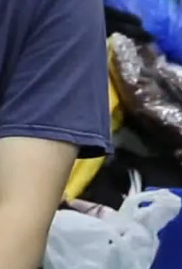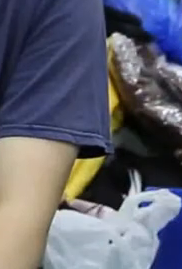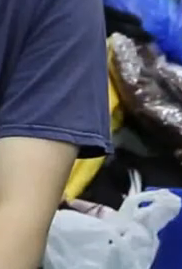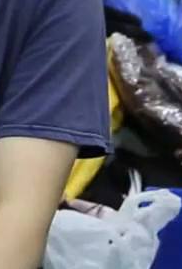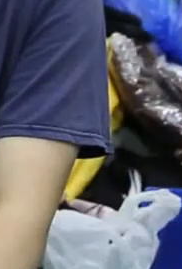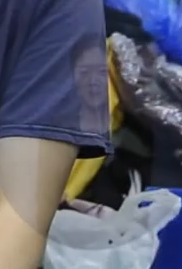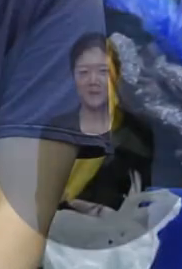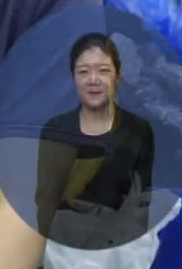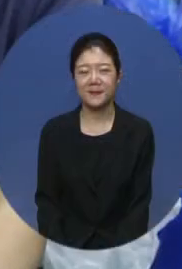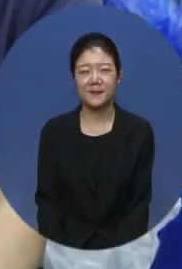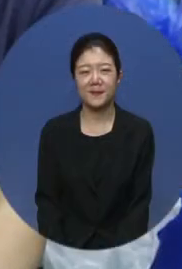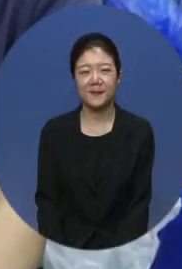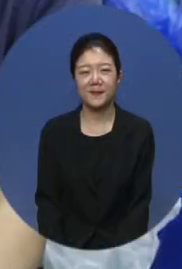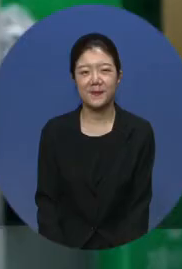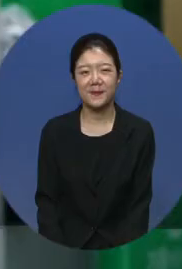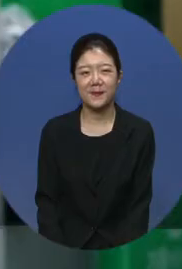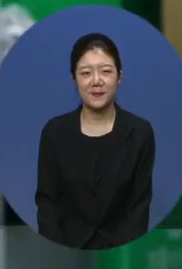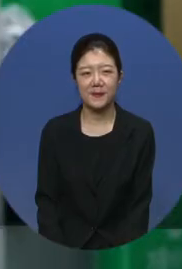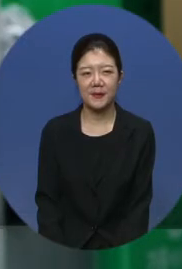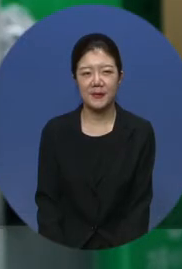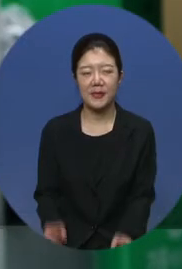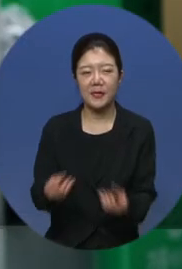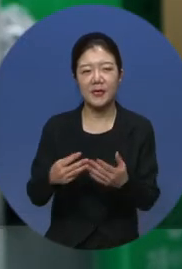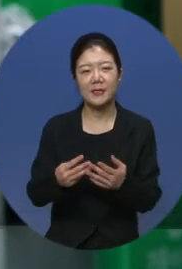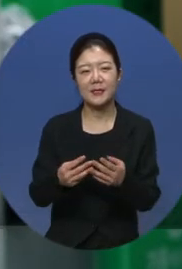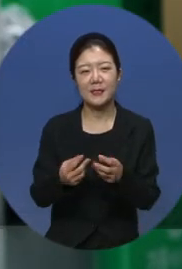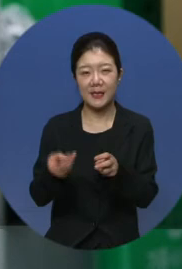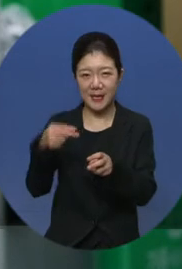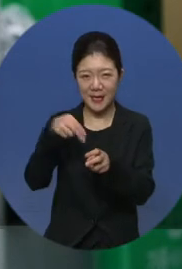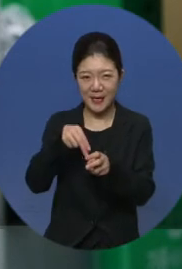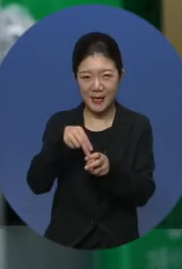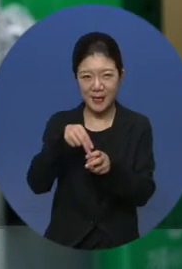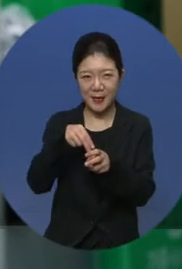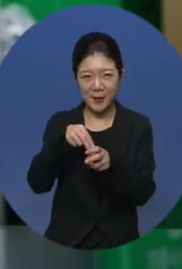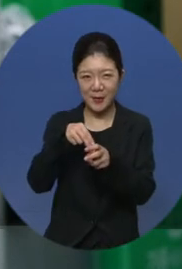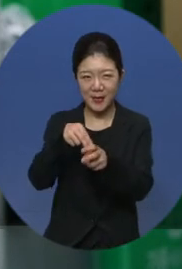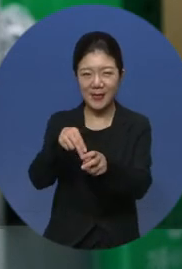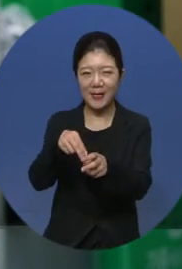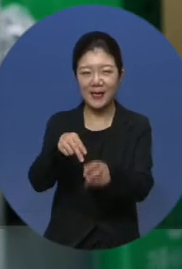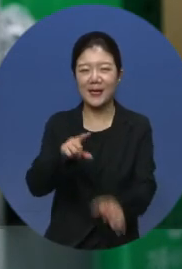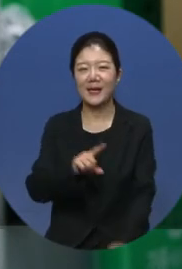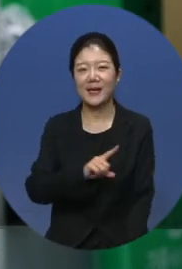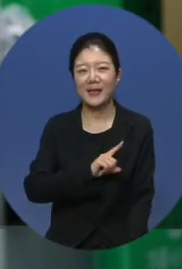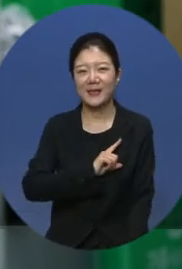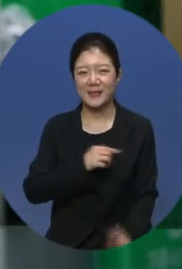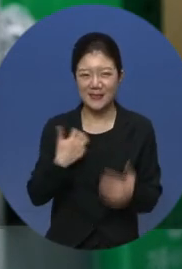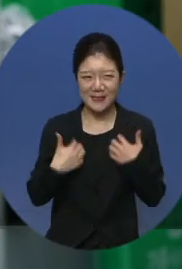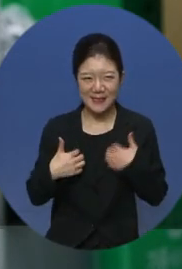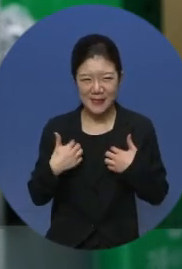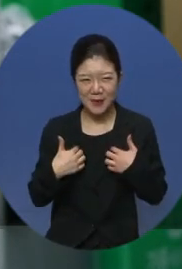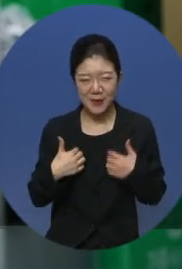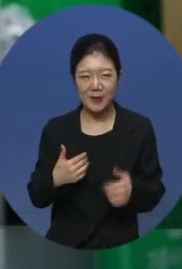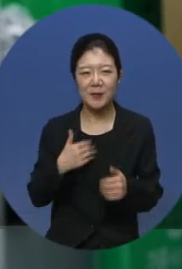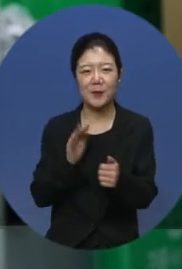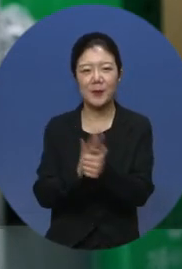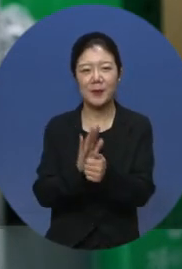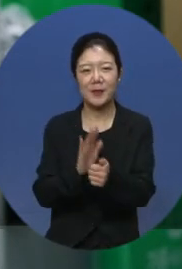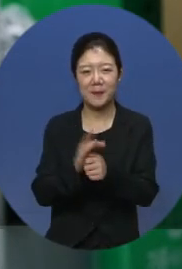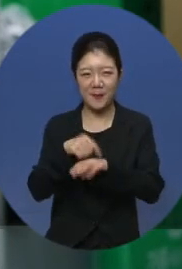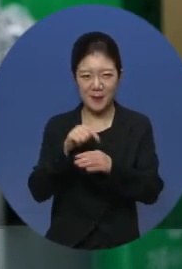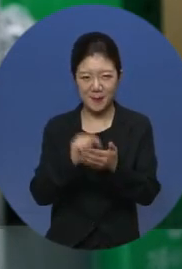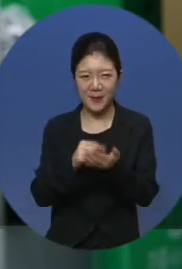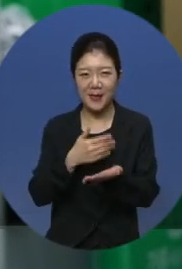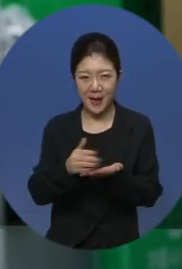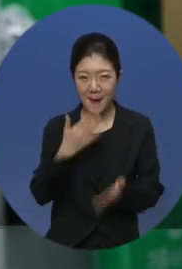일하면서 가장 즐거울 때는 언제예요? 기증 탑차 타고 가는 건 그냥 도와줄 수 있는 마음으로 갈